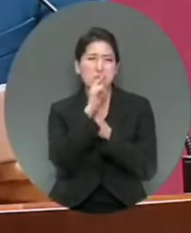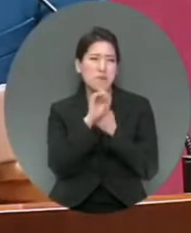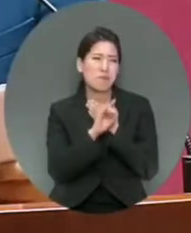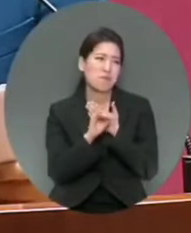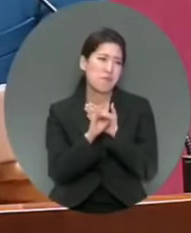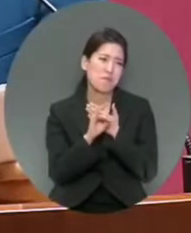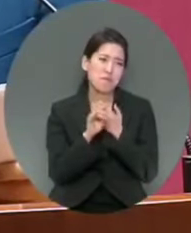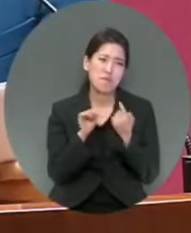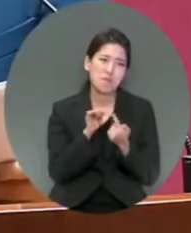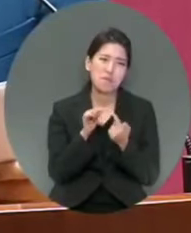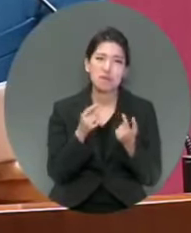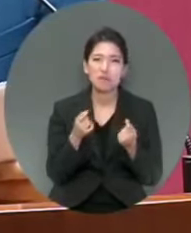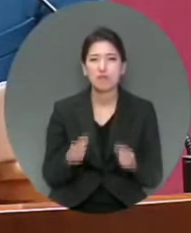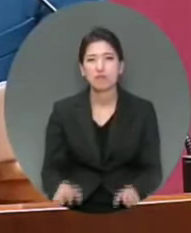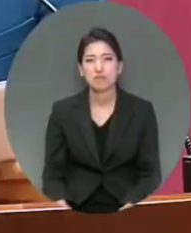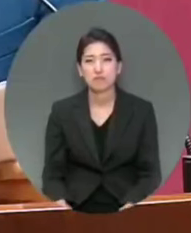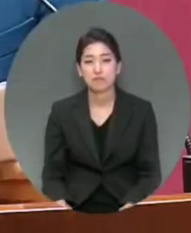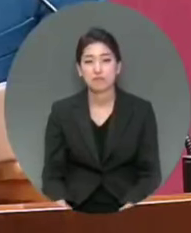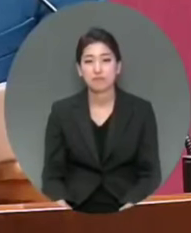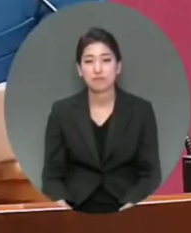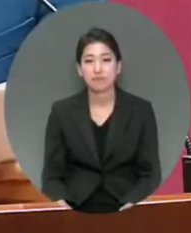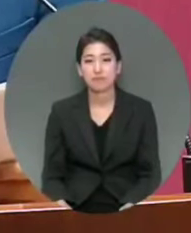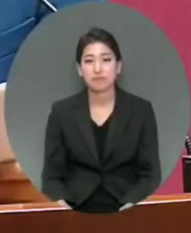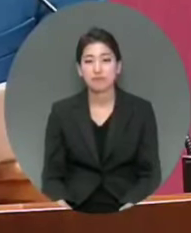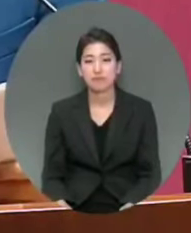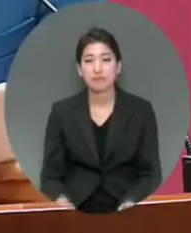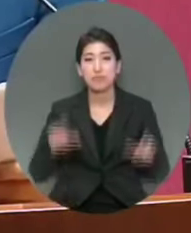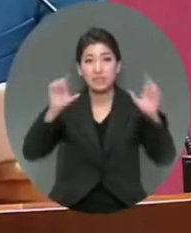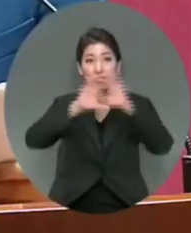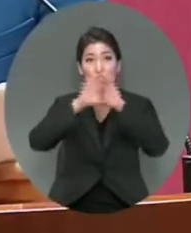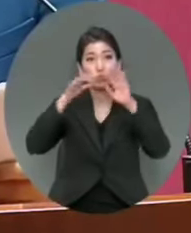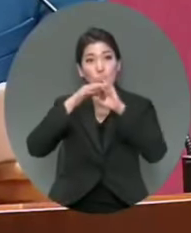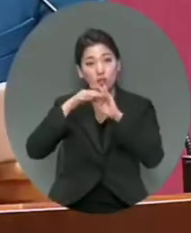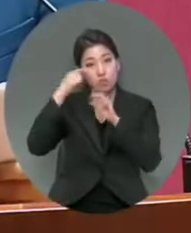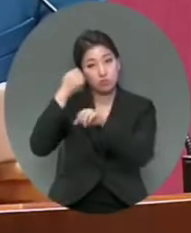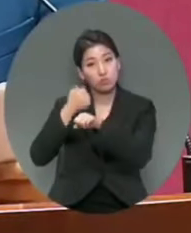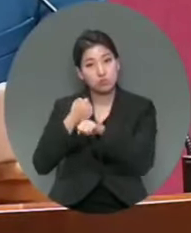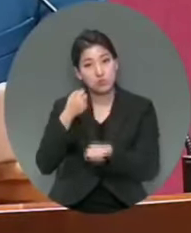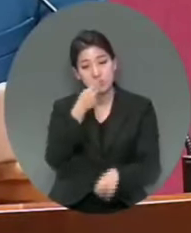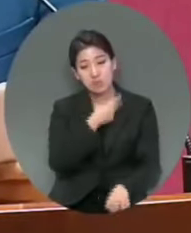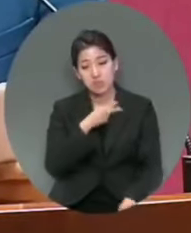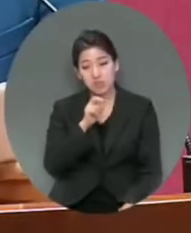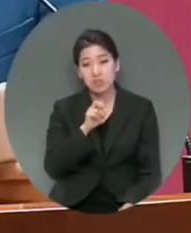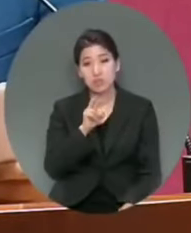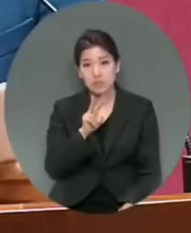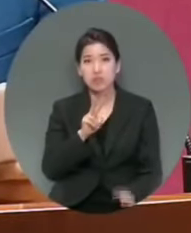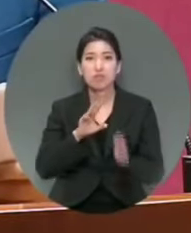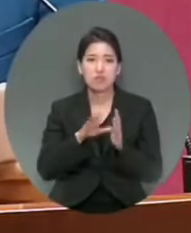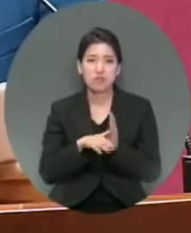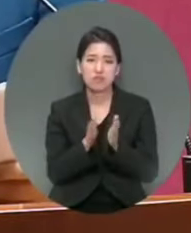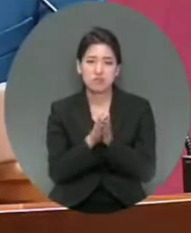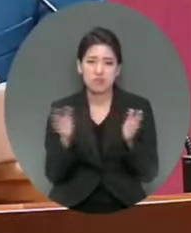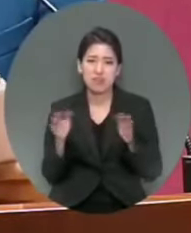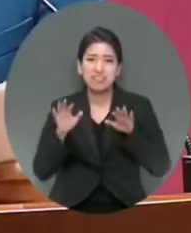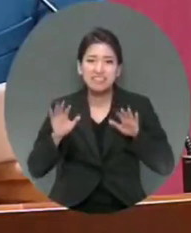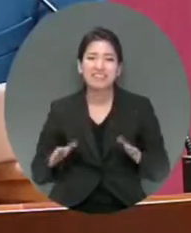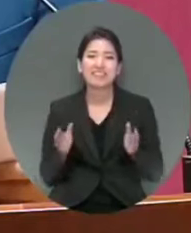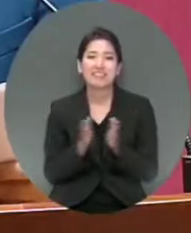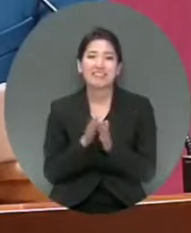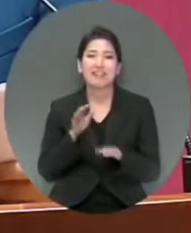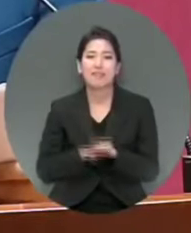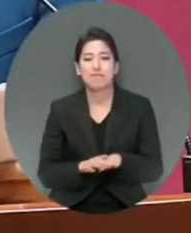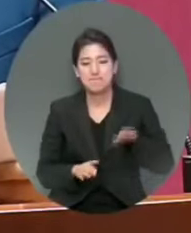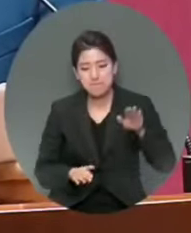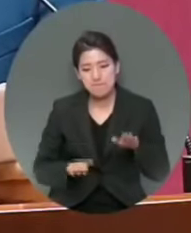들리지 않습니다. 이 기후 대응 기금은 이게 2022년에 설립되는 것입니다. 이제 시작된 게 시작 단계이기